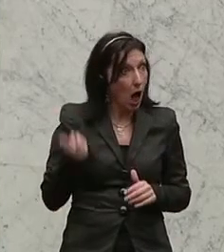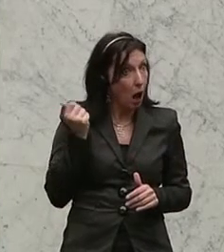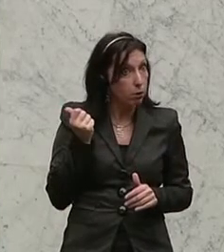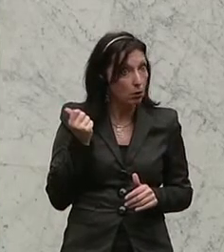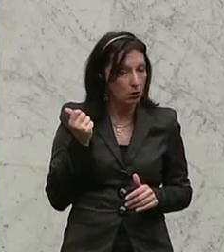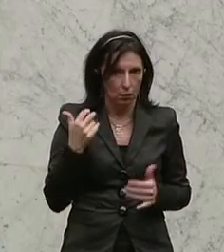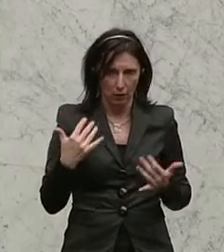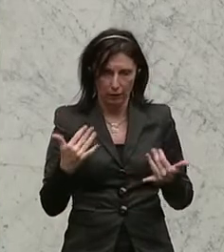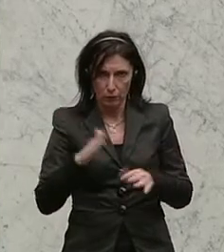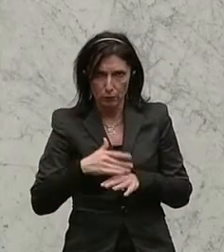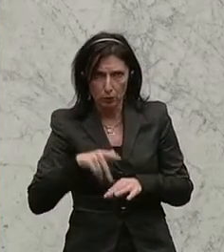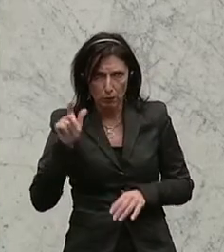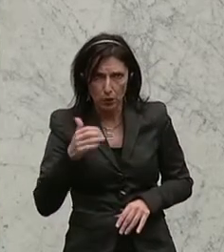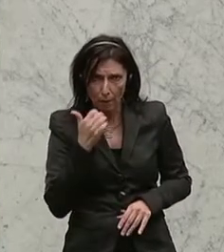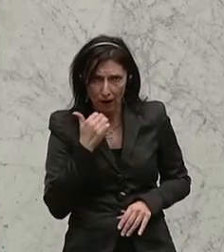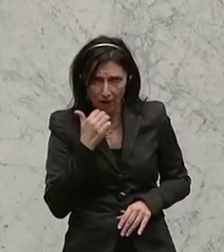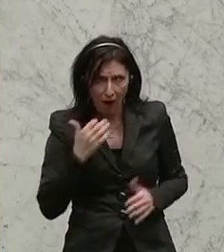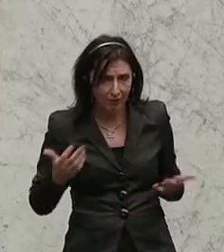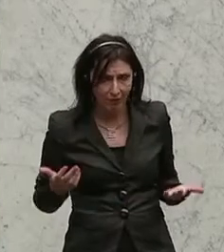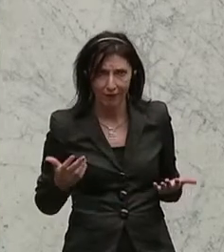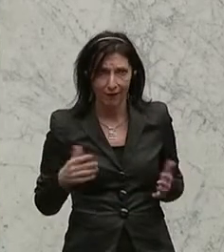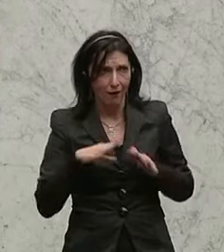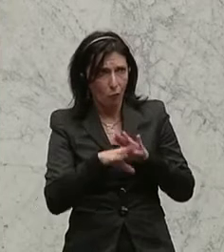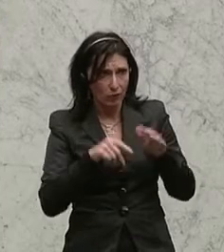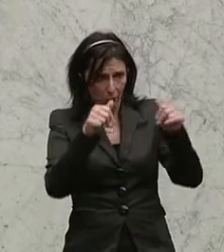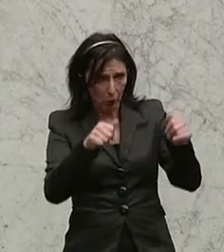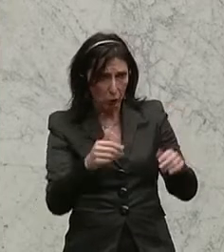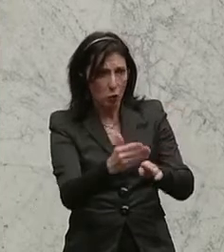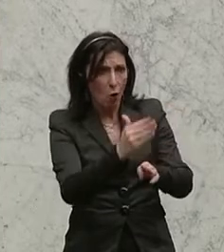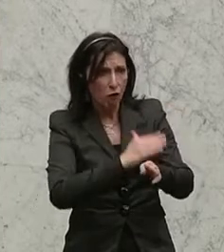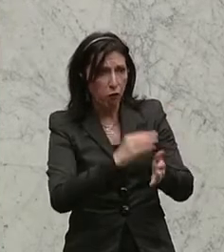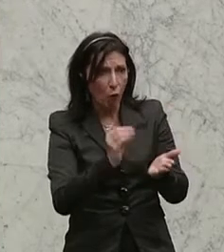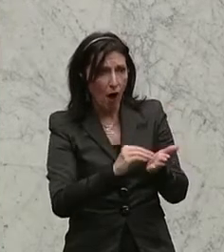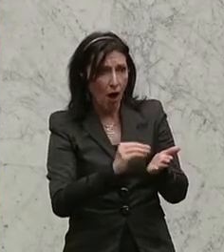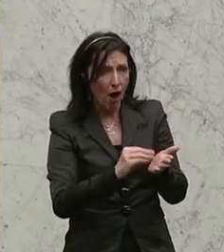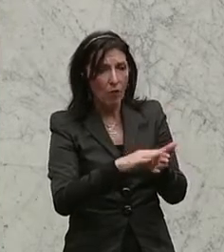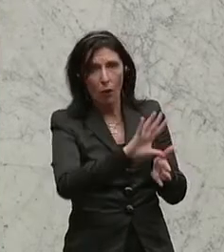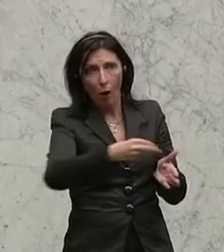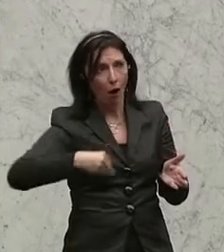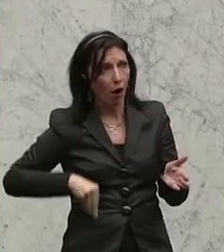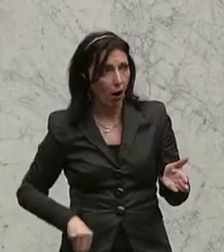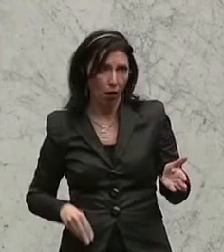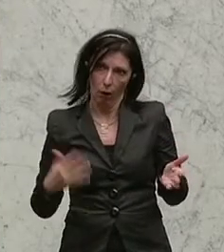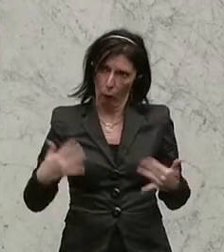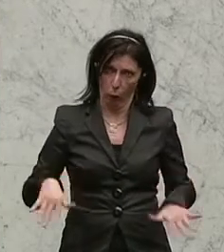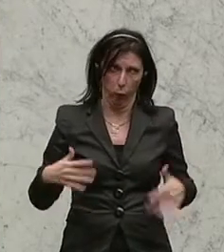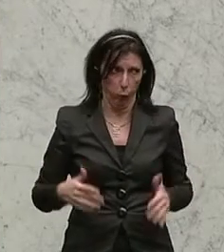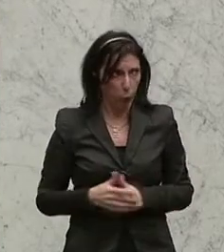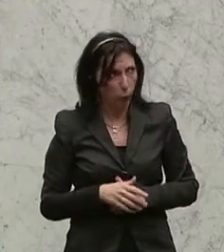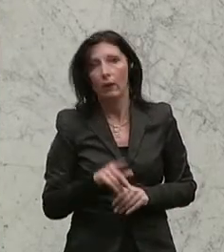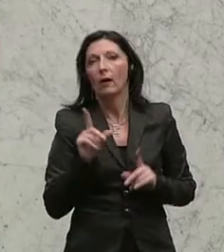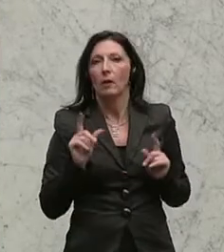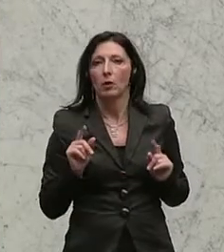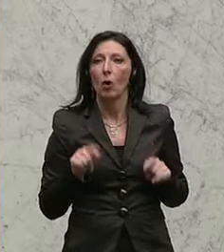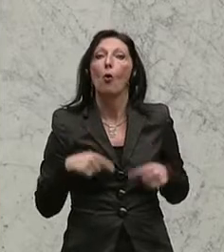es heute ein privater machen würde das habe vor eine kleine unternehmen in konkurs schicken würde man von fall ist wird widersprechen meine damen und herren und